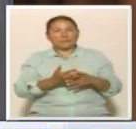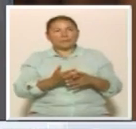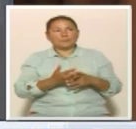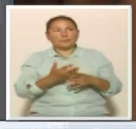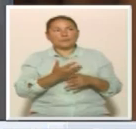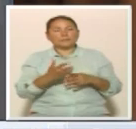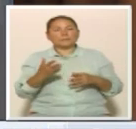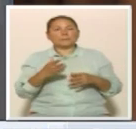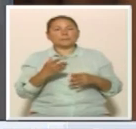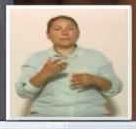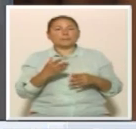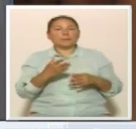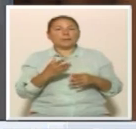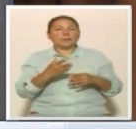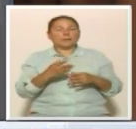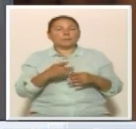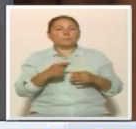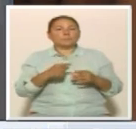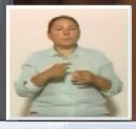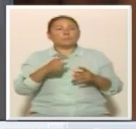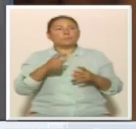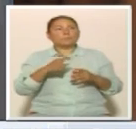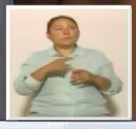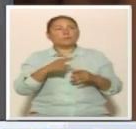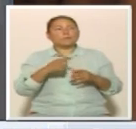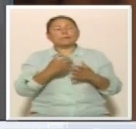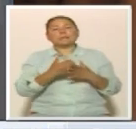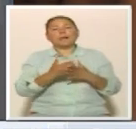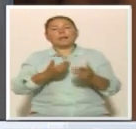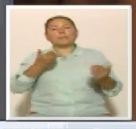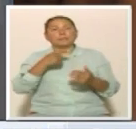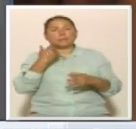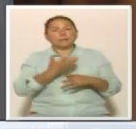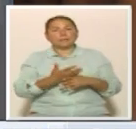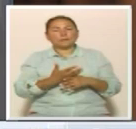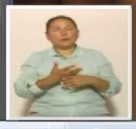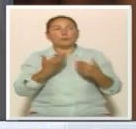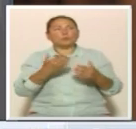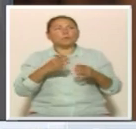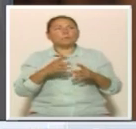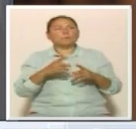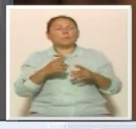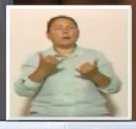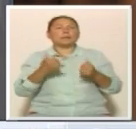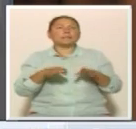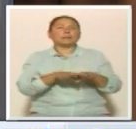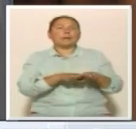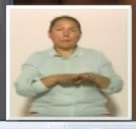Ұрпақтар сабақтастығы деген, биліктің институционалдығы деген ұғымдардың қазіргі